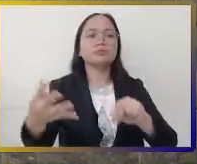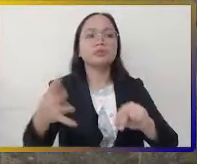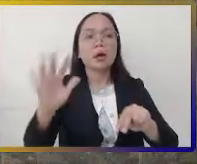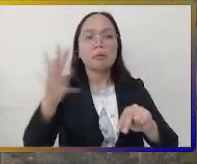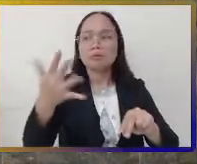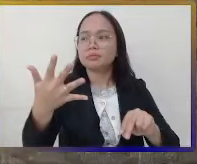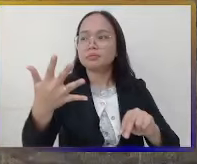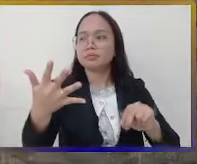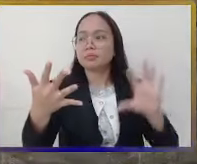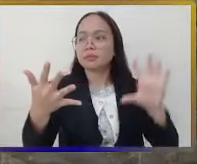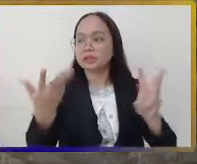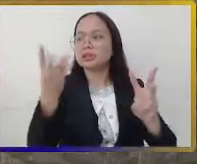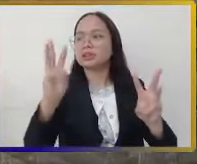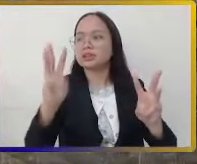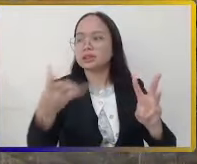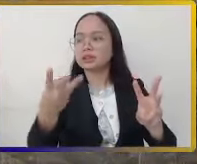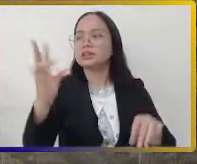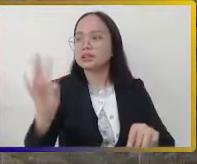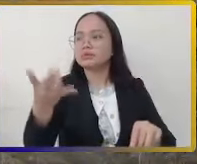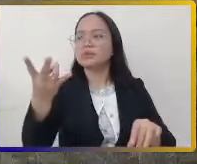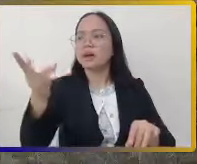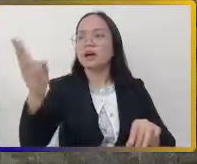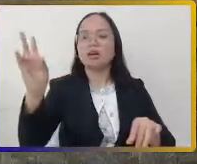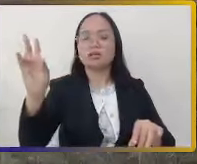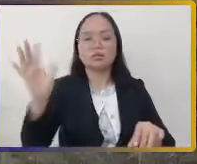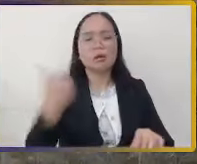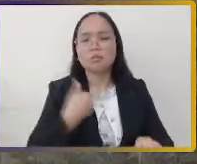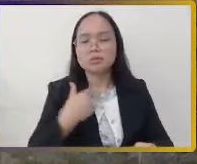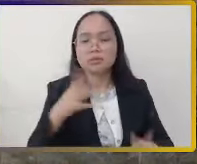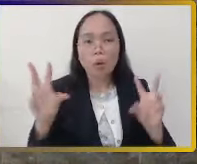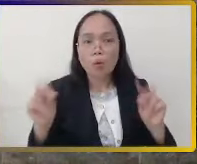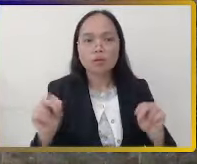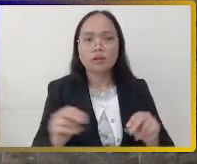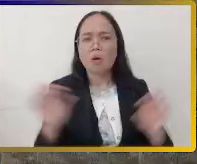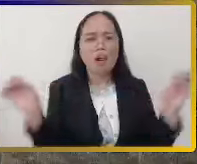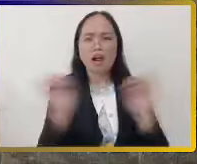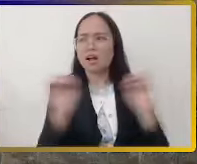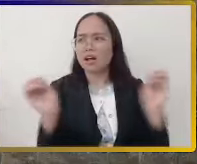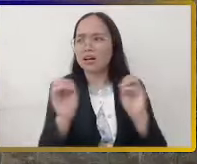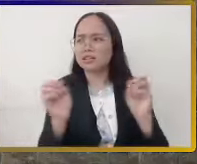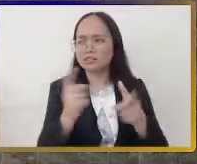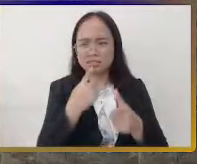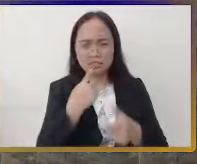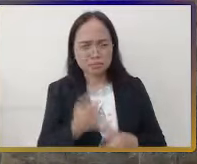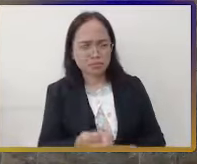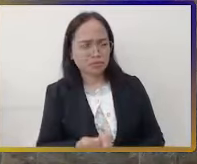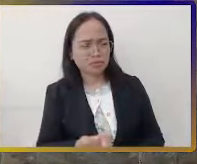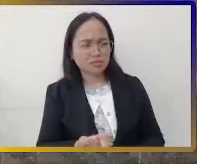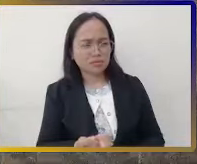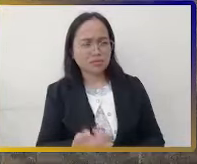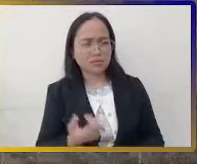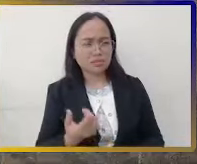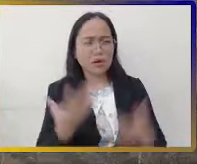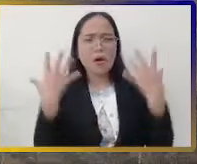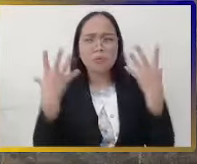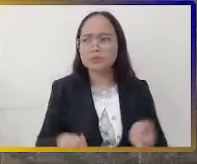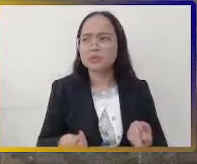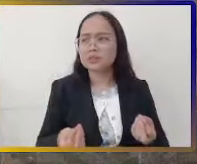Panglima, panganim, pangpito, hindi yan. Wala dyan. Sabi niya, naubos